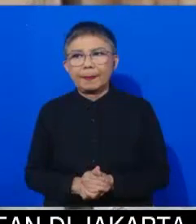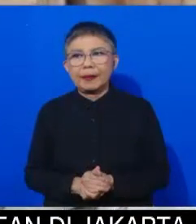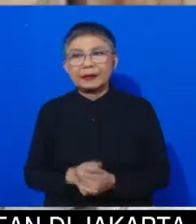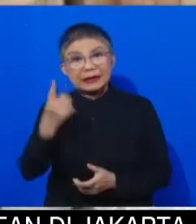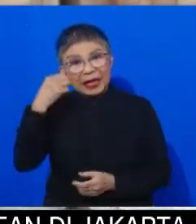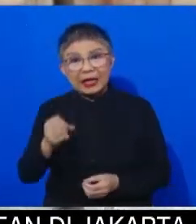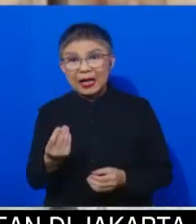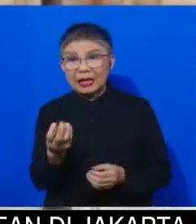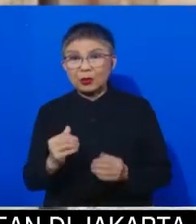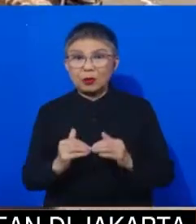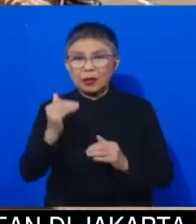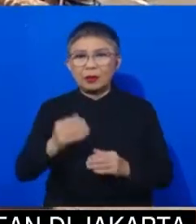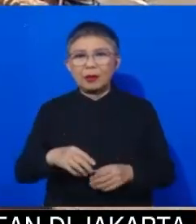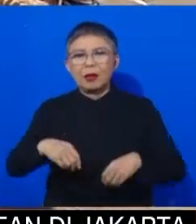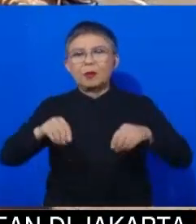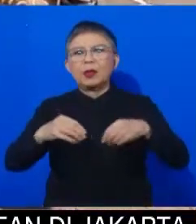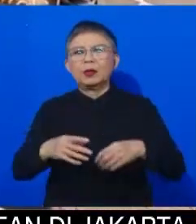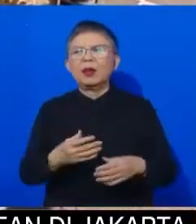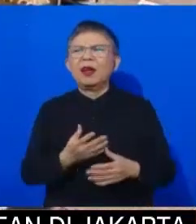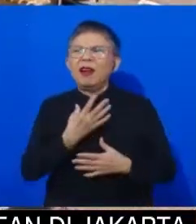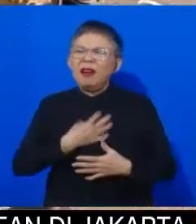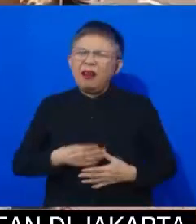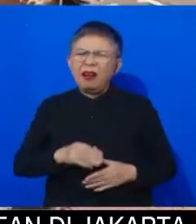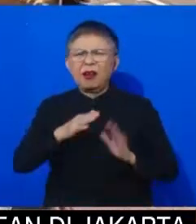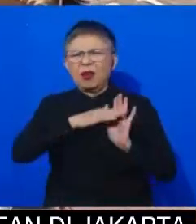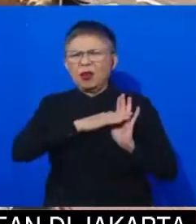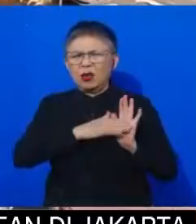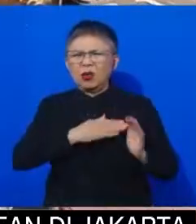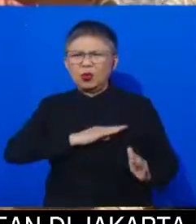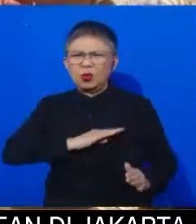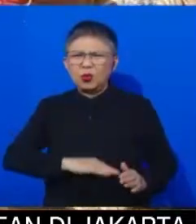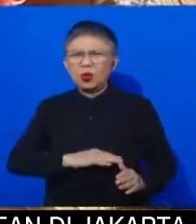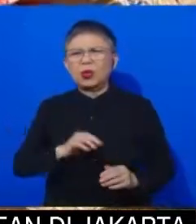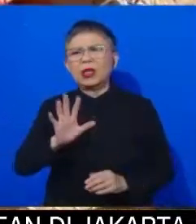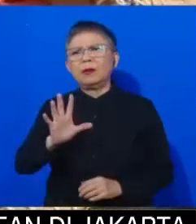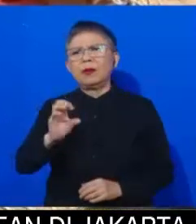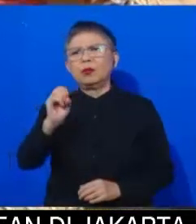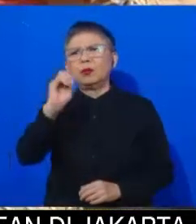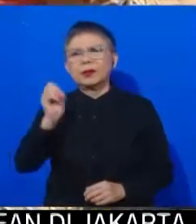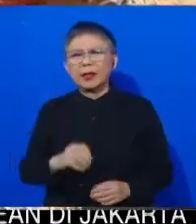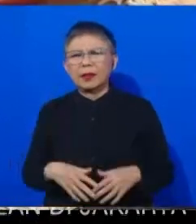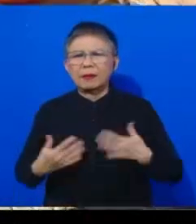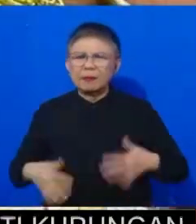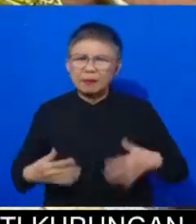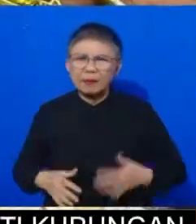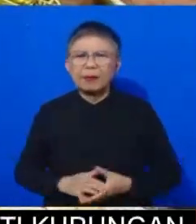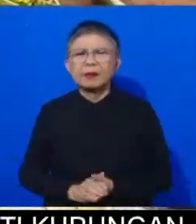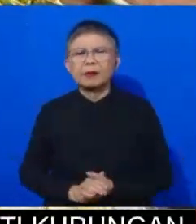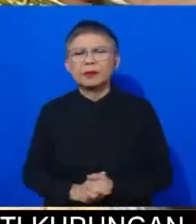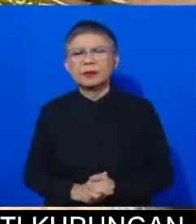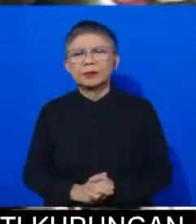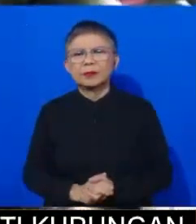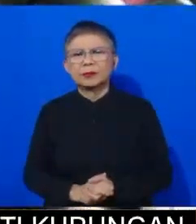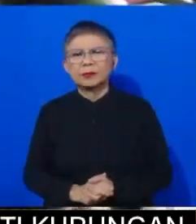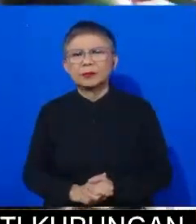Akibat kenaikan harga ini, pedagang mengalami penurunan omset hingga 50%. Tim Liputan CNN Indonesia.